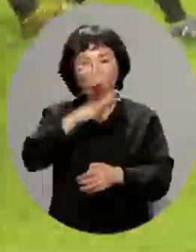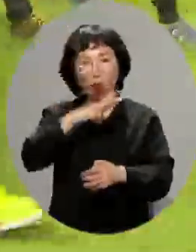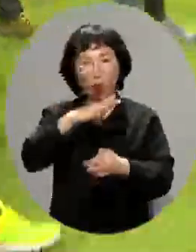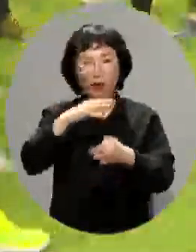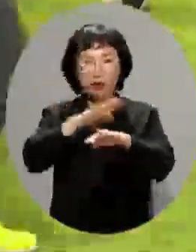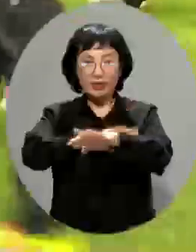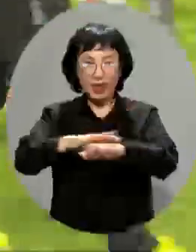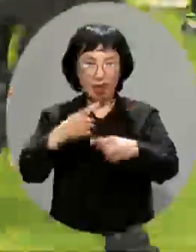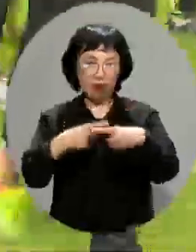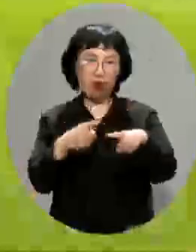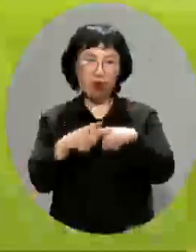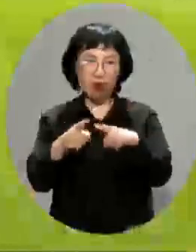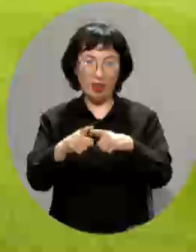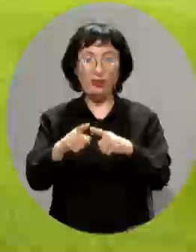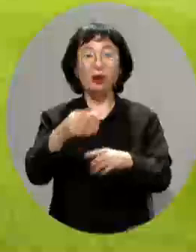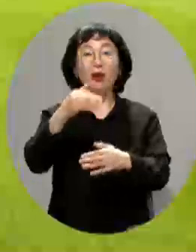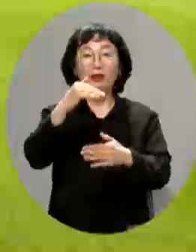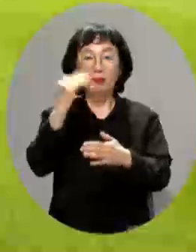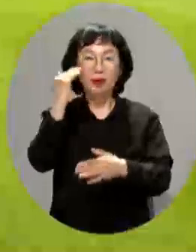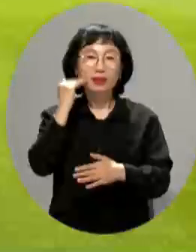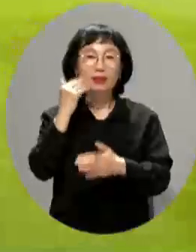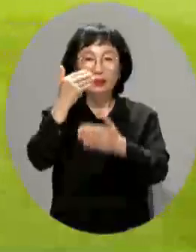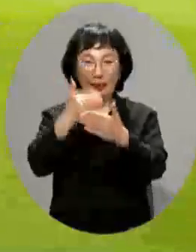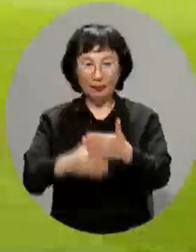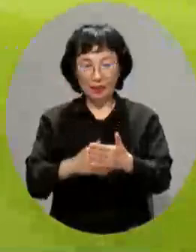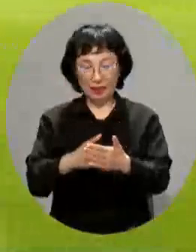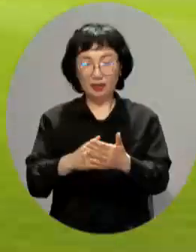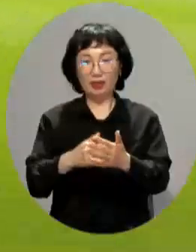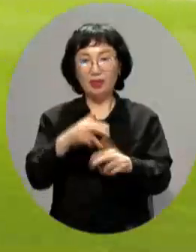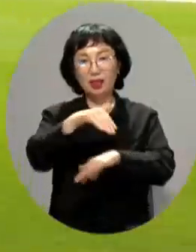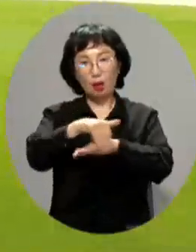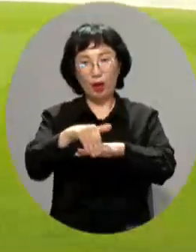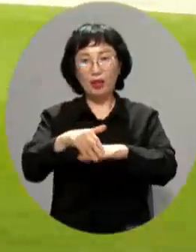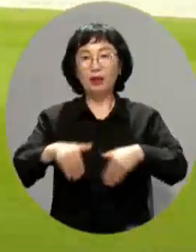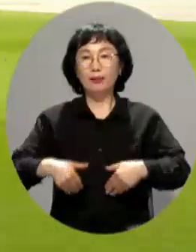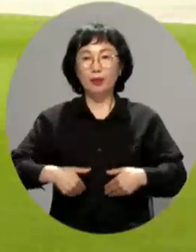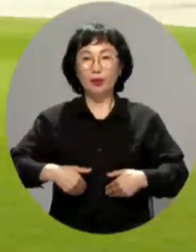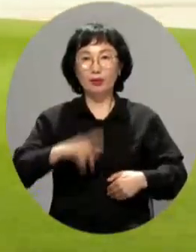반면교사로 남기는 작업도 필요해 보입니다. MBC 뉴스 조수영입니다.